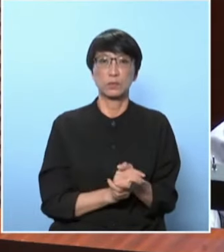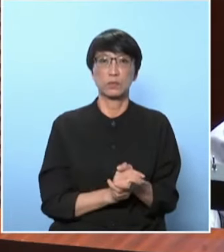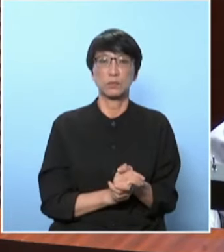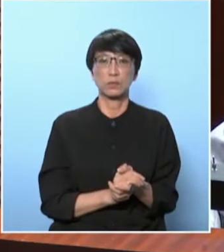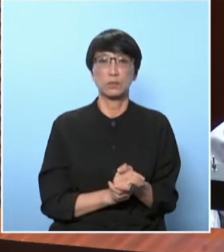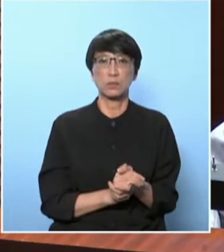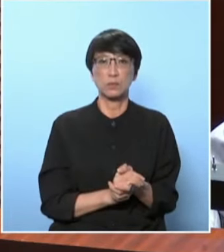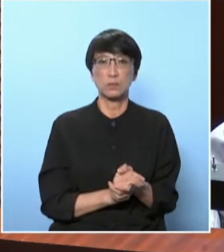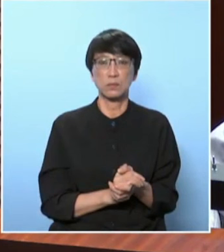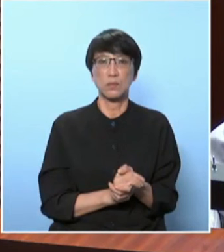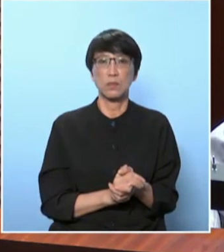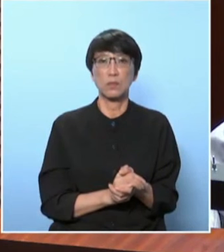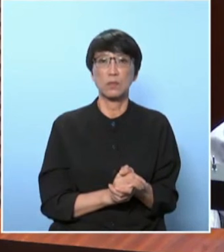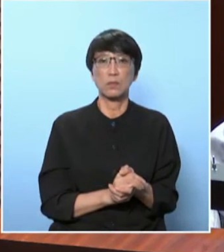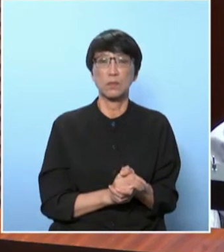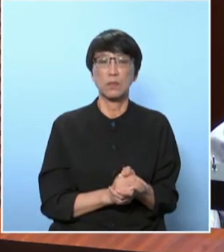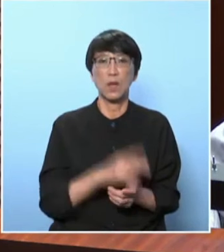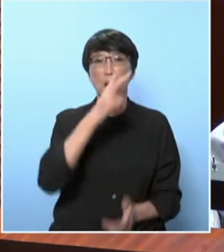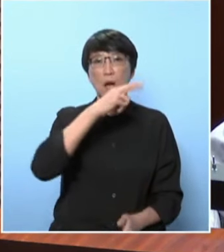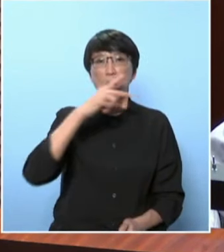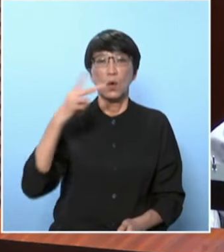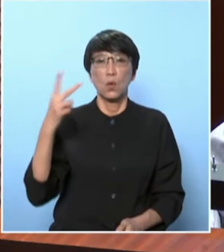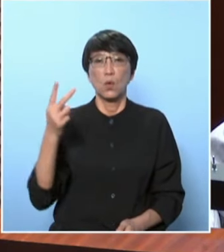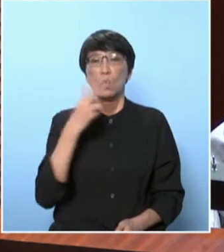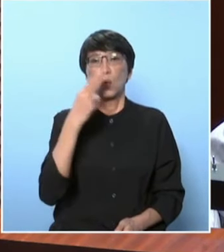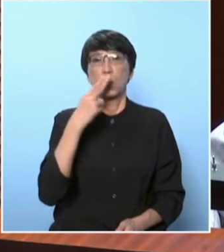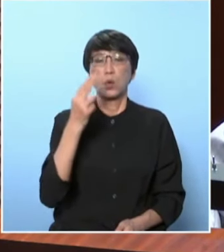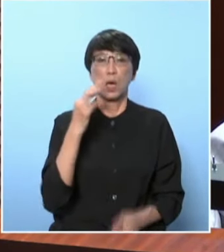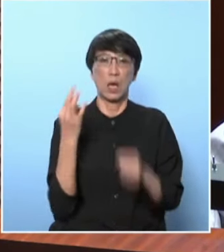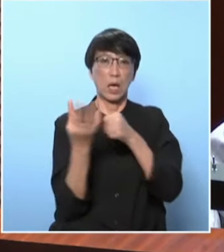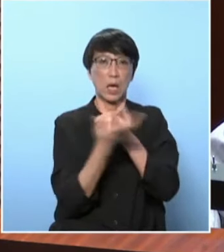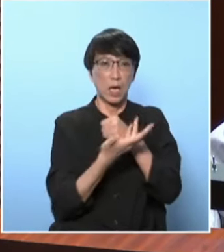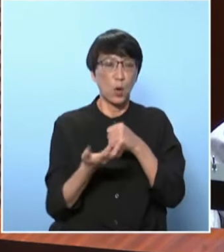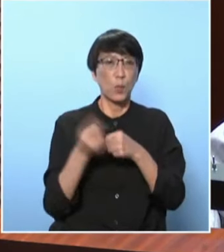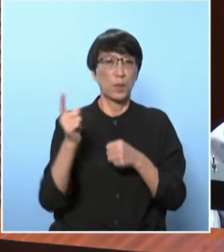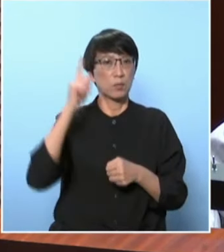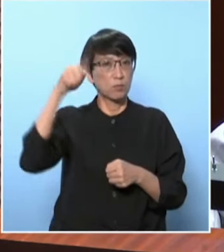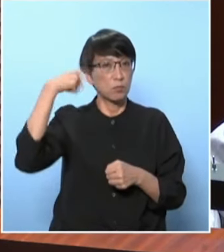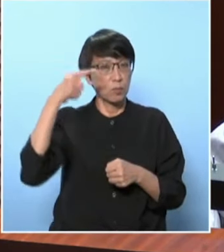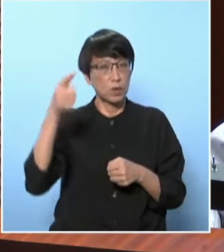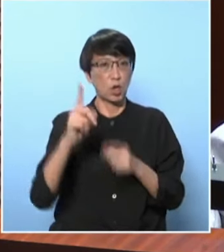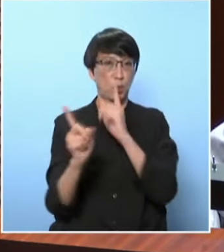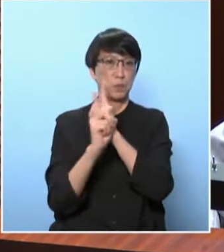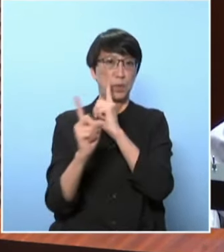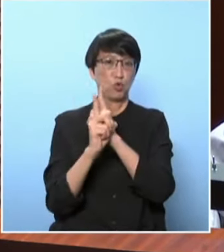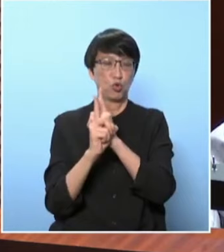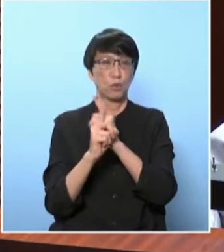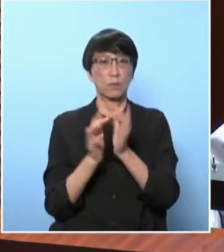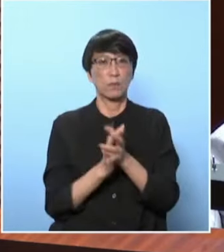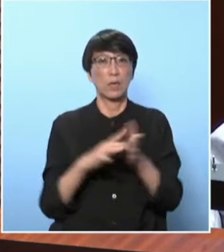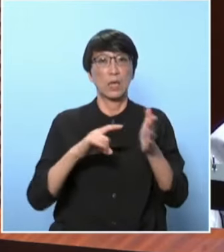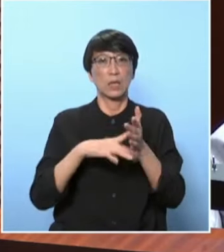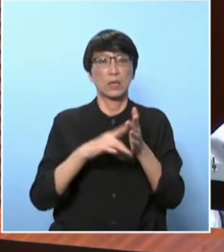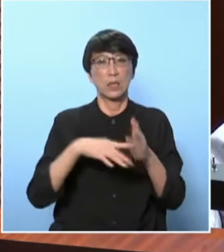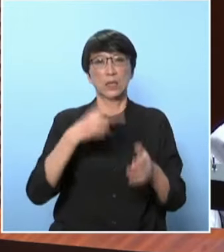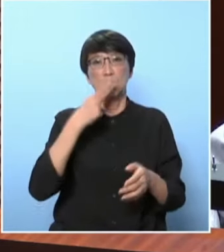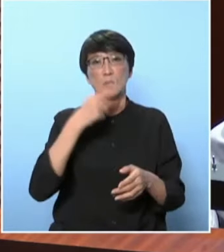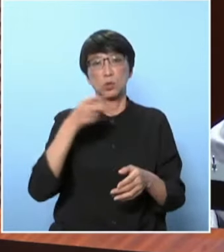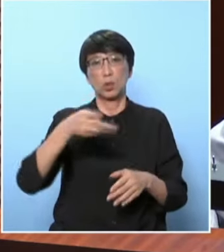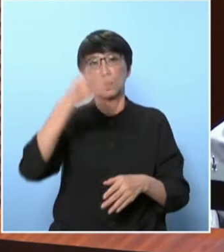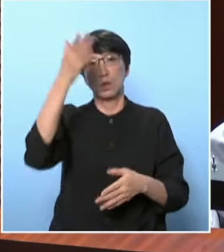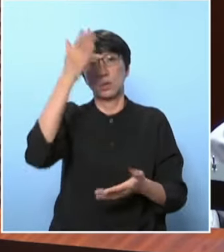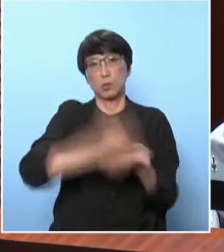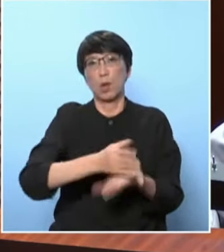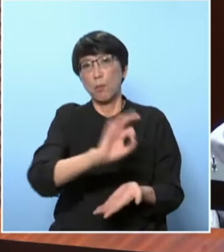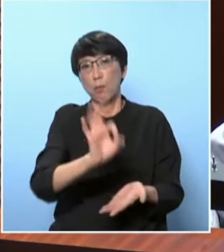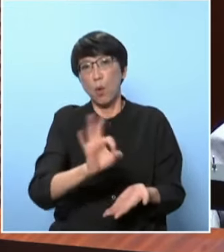頭先講緊呢個咩有味煙，佢用歐美啊，即係歐美啊同埋歐盟啊嗰啲嘅標準啦。咁加煙同電子煙佢哋都冇禁，點解